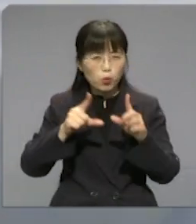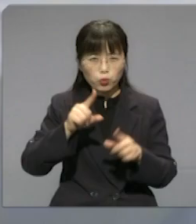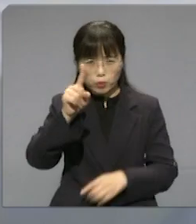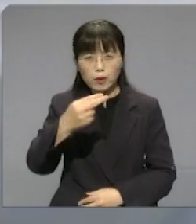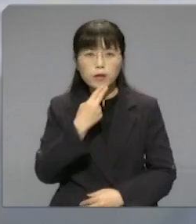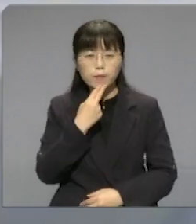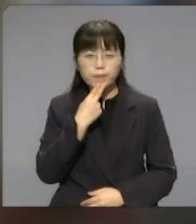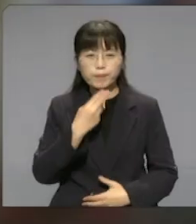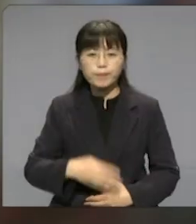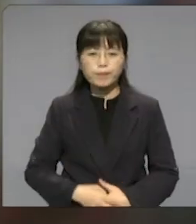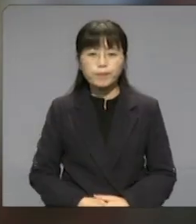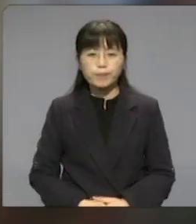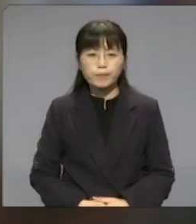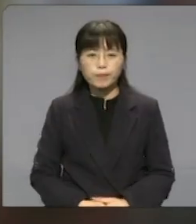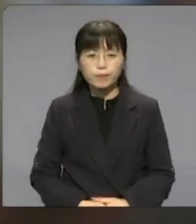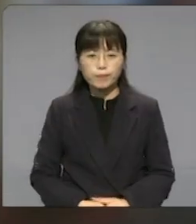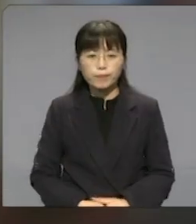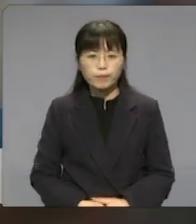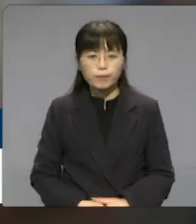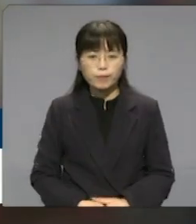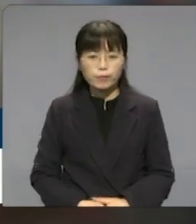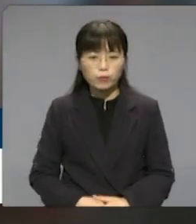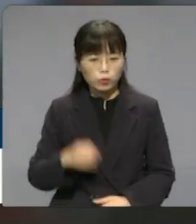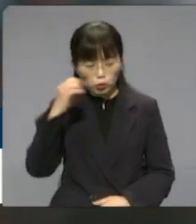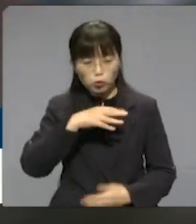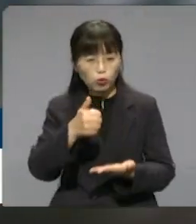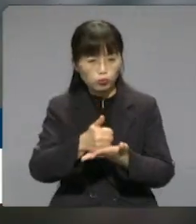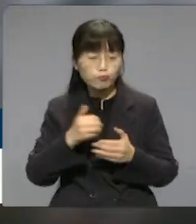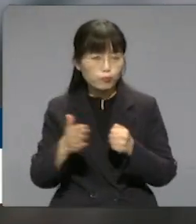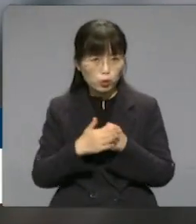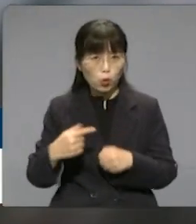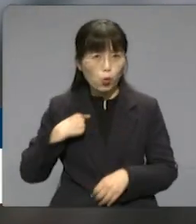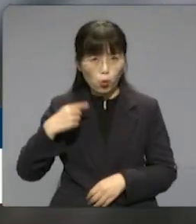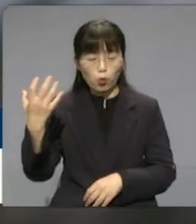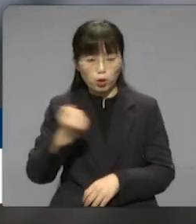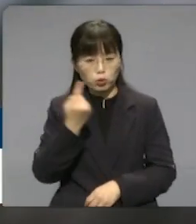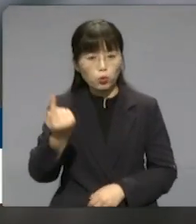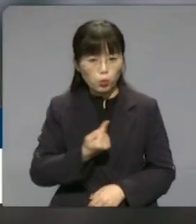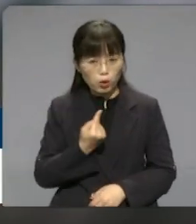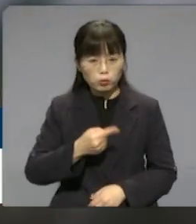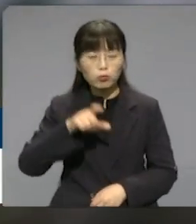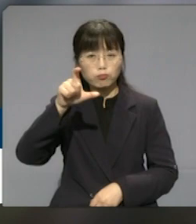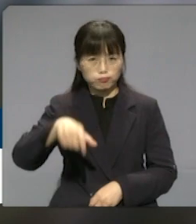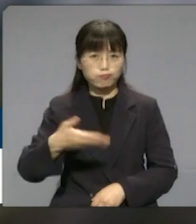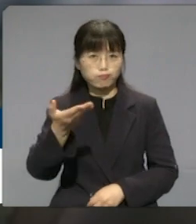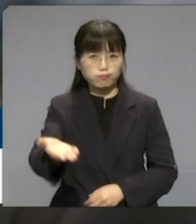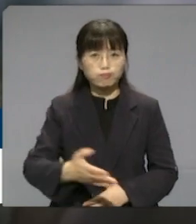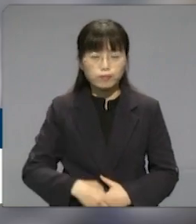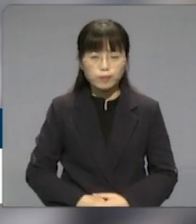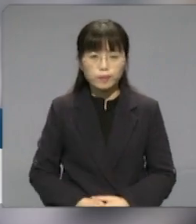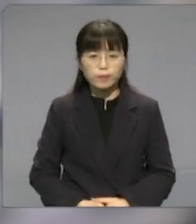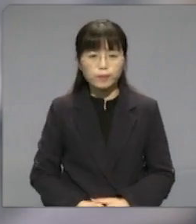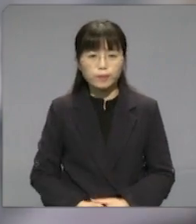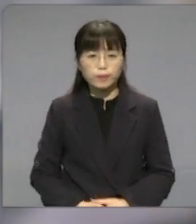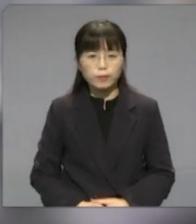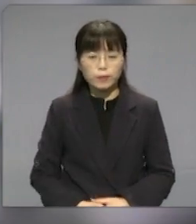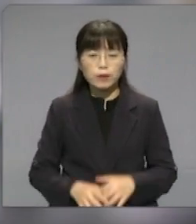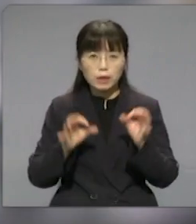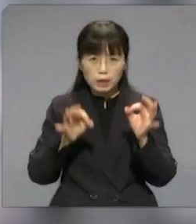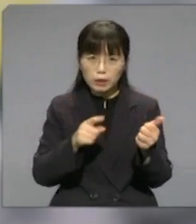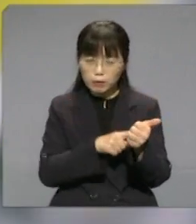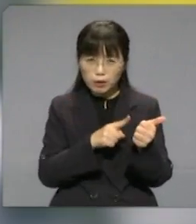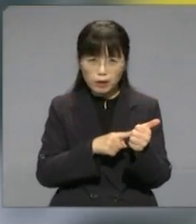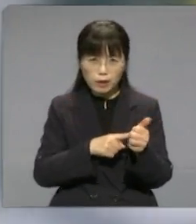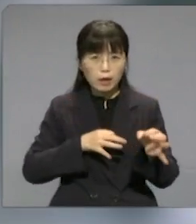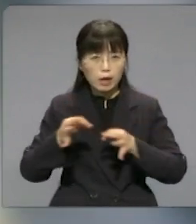보이지 않았습니다 우리 그냥 뭐 손님이니까 옷 가리고 와서 그냥 뭐 결제해 드리고 김길수